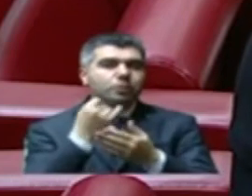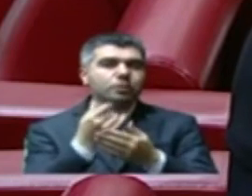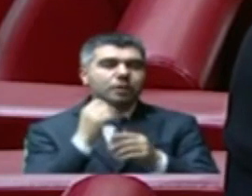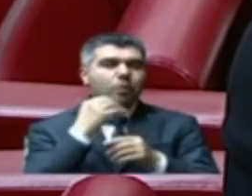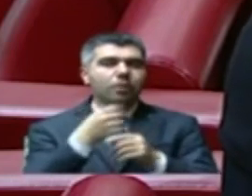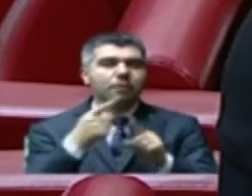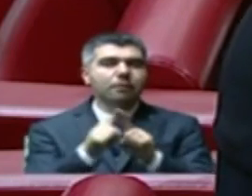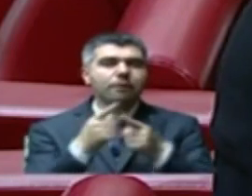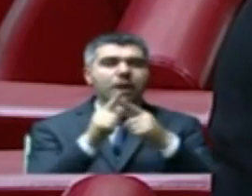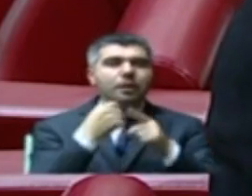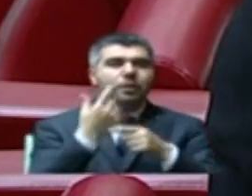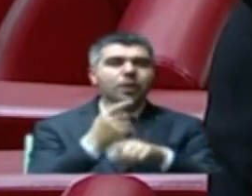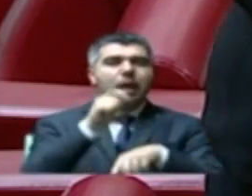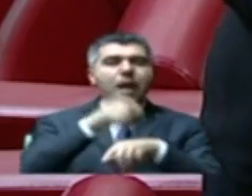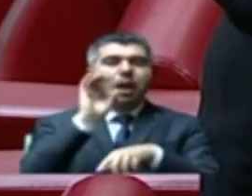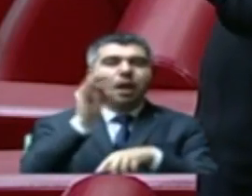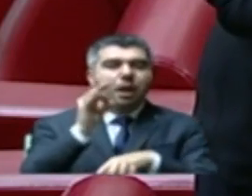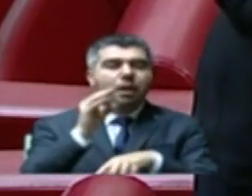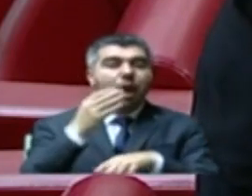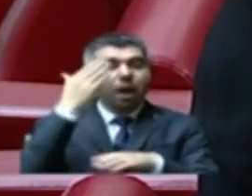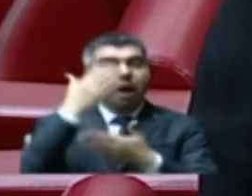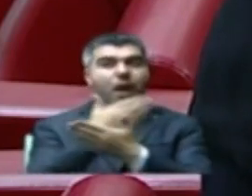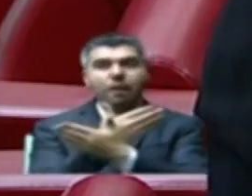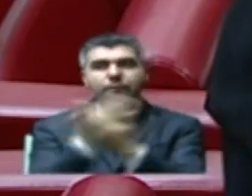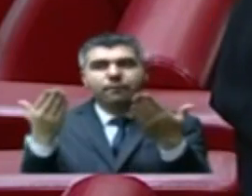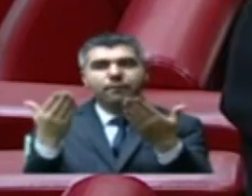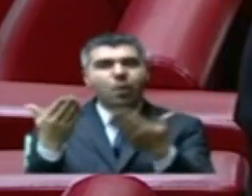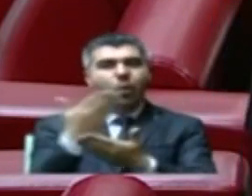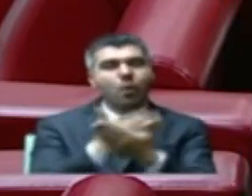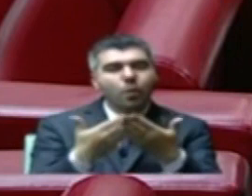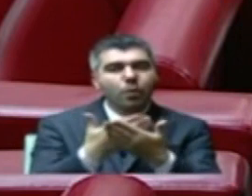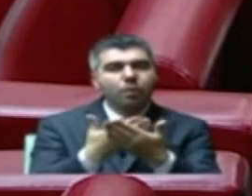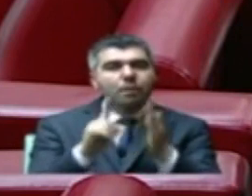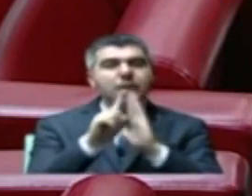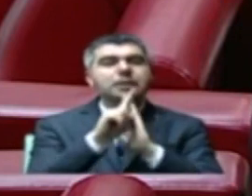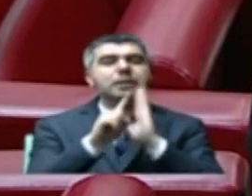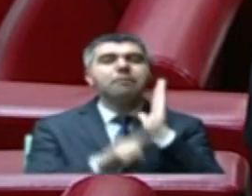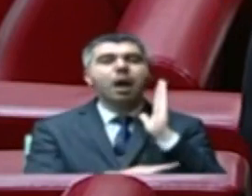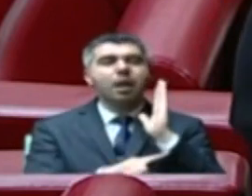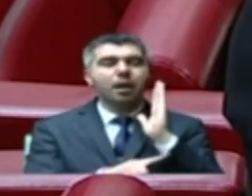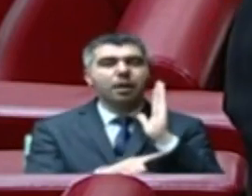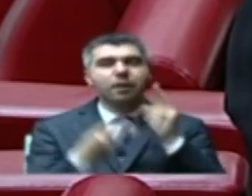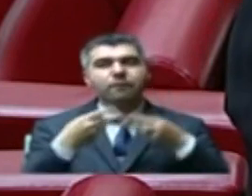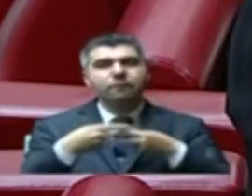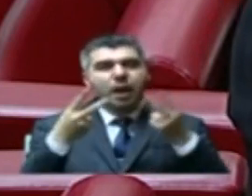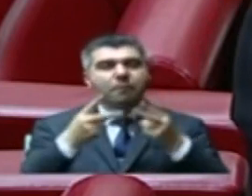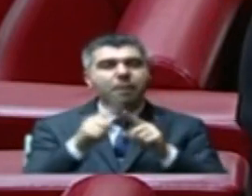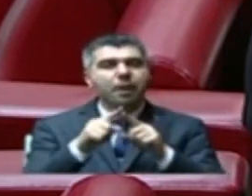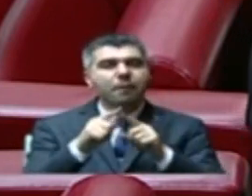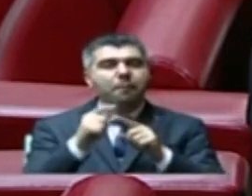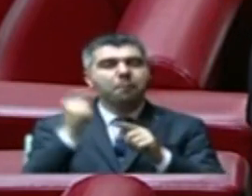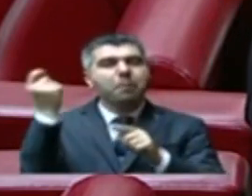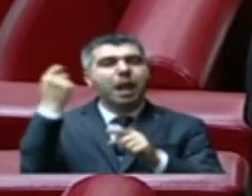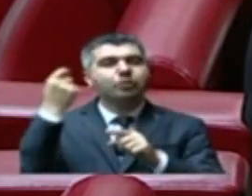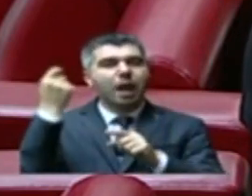القطاع أولا خصنا مزيد من التعريف، ولهذا احنا في الدورة في الأسبوع الوطني للصناعة التقليدية الذي نظم في دورته الرابعة هنا في